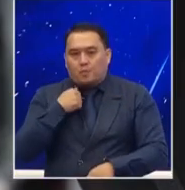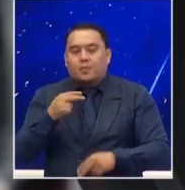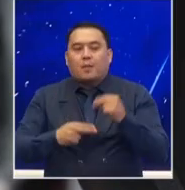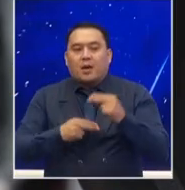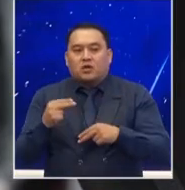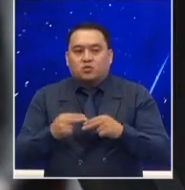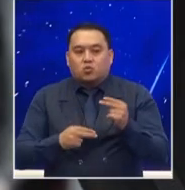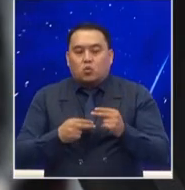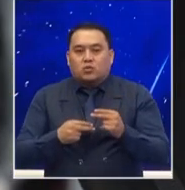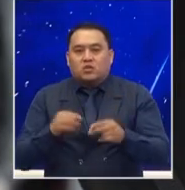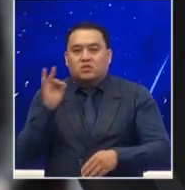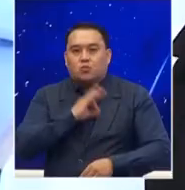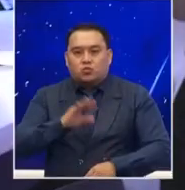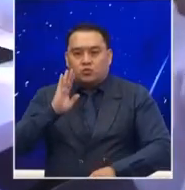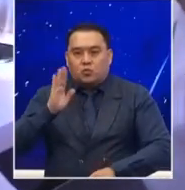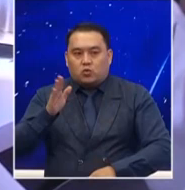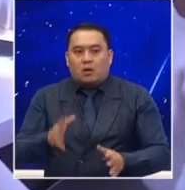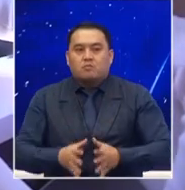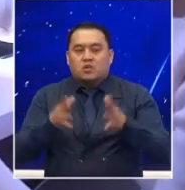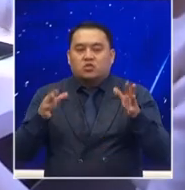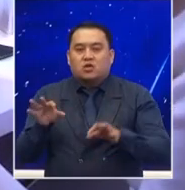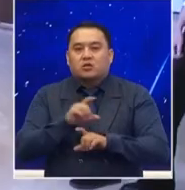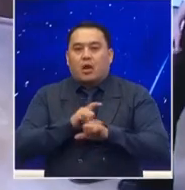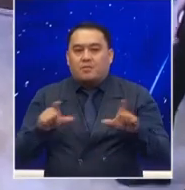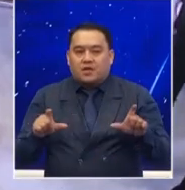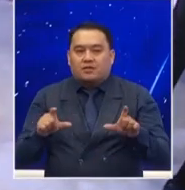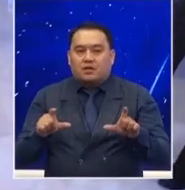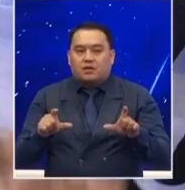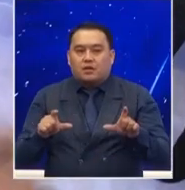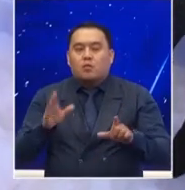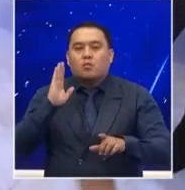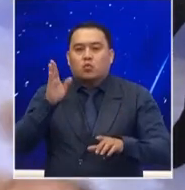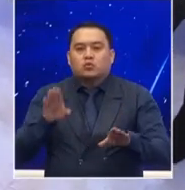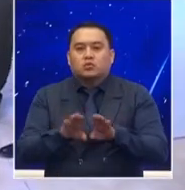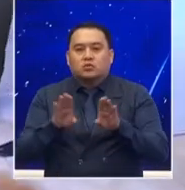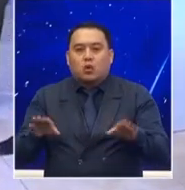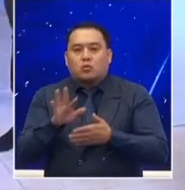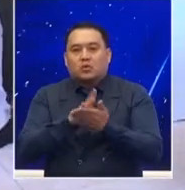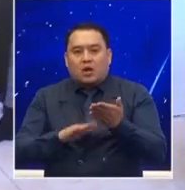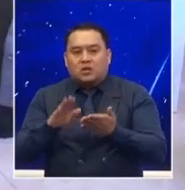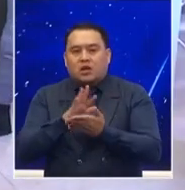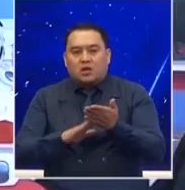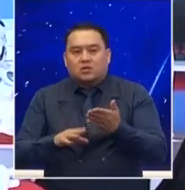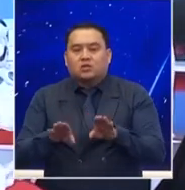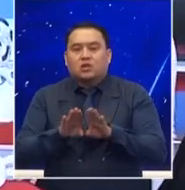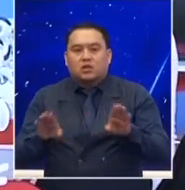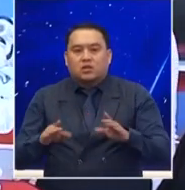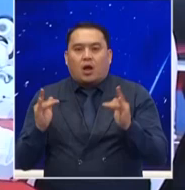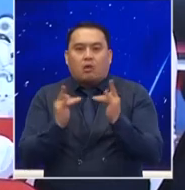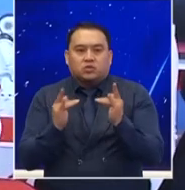Построены и сданы в эксплуатацию. Вот такие большие объекты будут строиться. Дальше также будем продолжать строительство вот таких